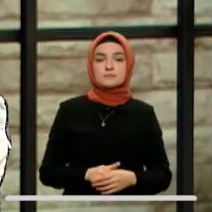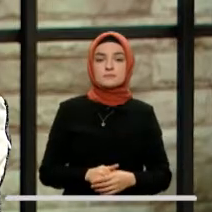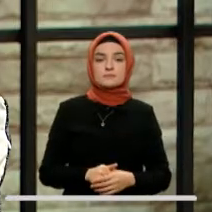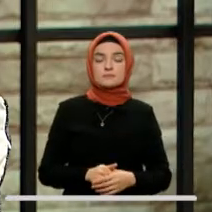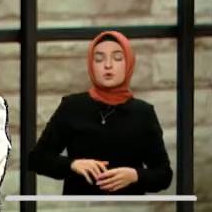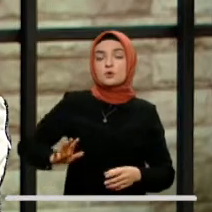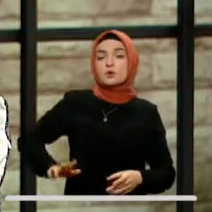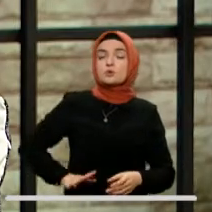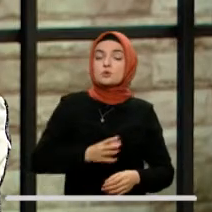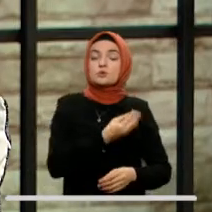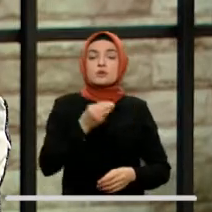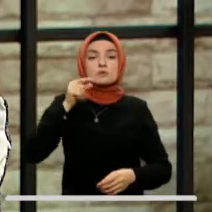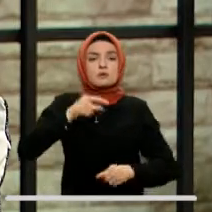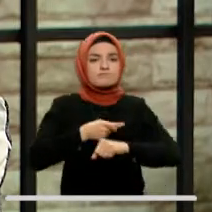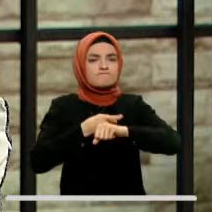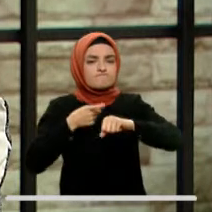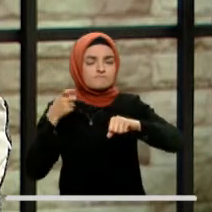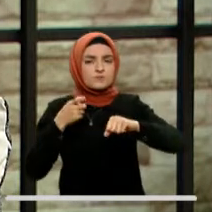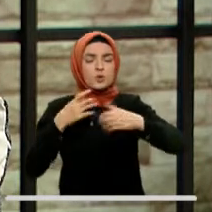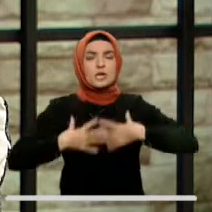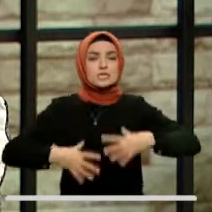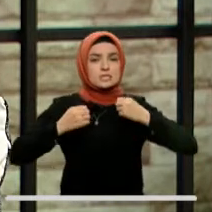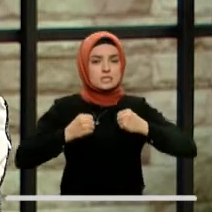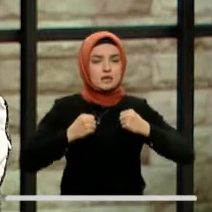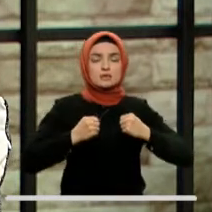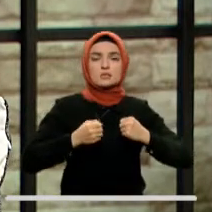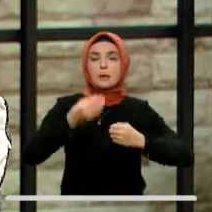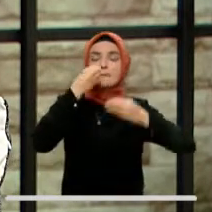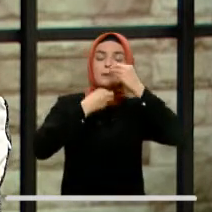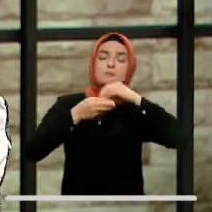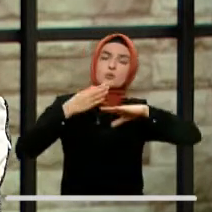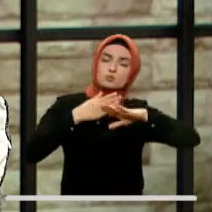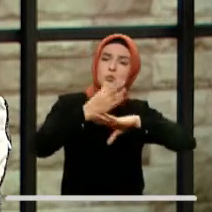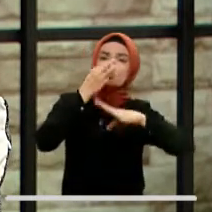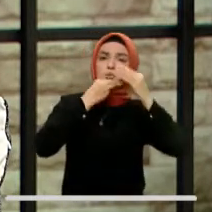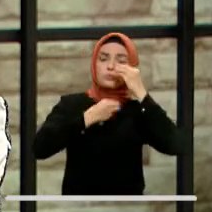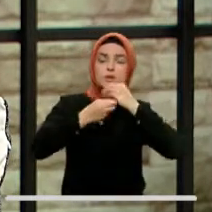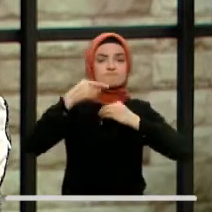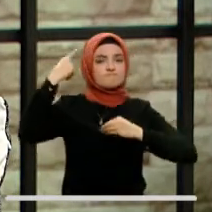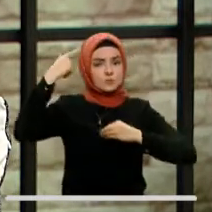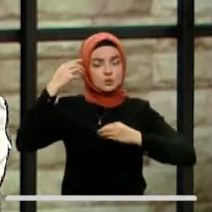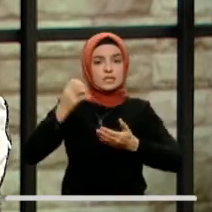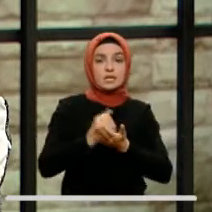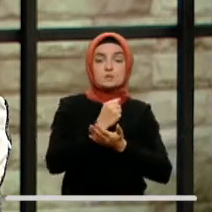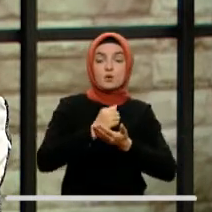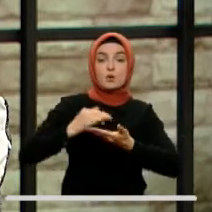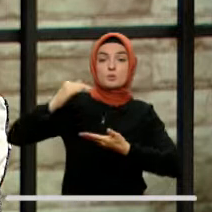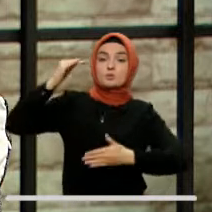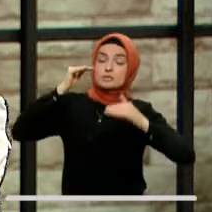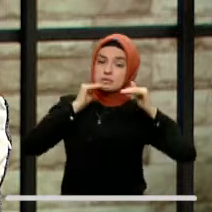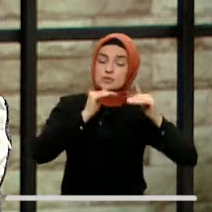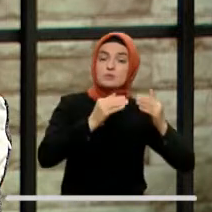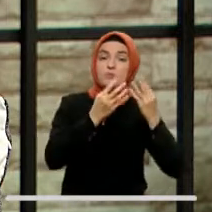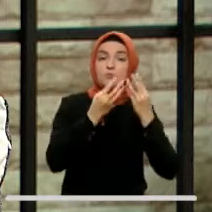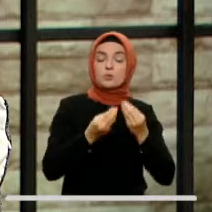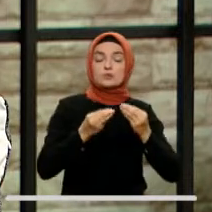Çocuklarda bu süreç tamamen sağlıklı beslenme, doğru beslenme bilinci kazandırma ve büyümesini destekleme olarak gitmeli. Anne